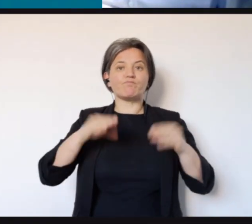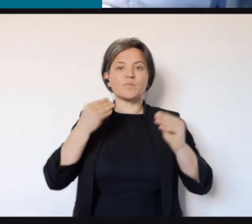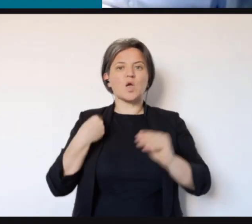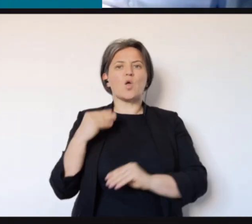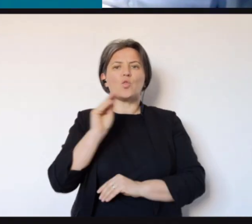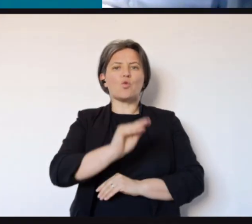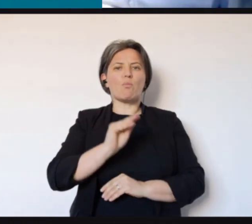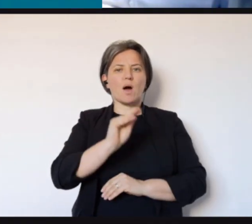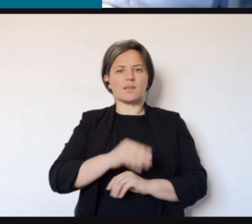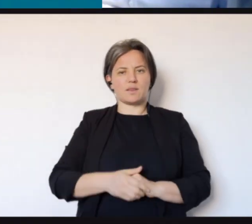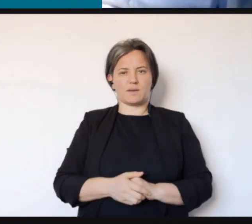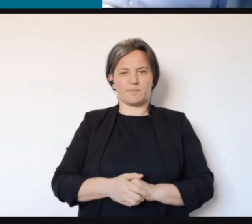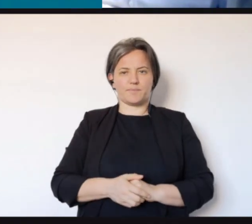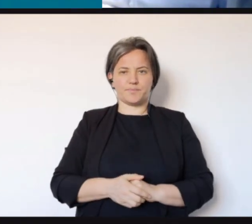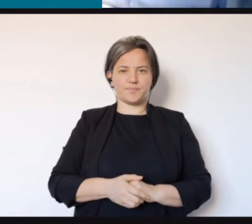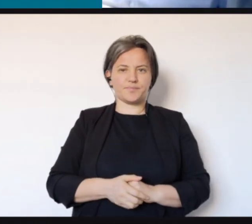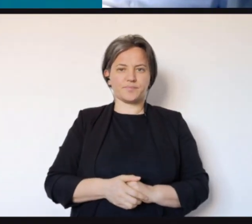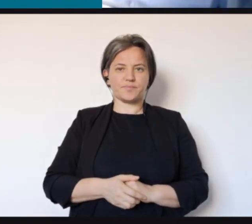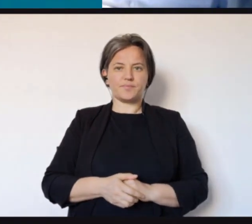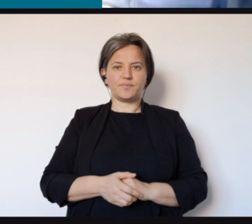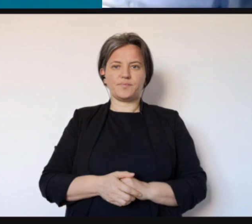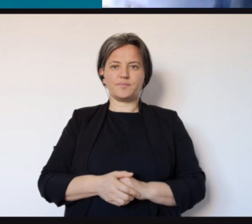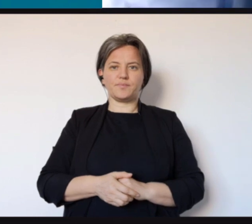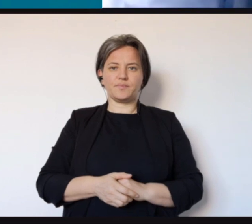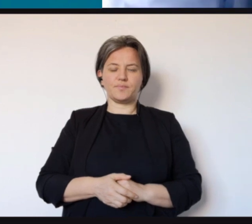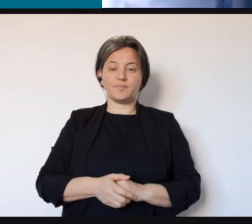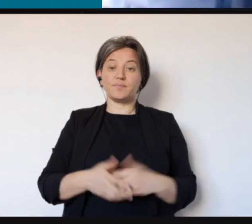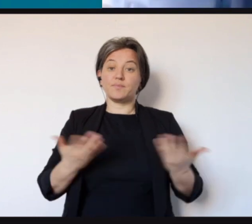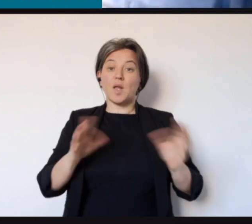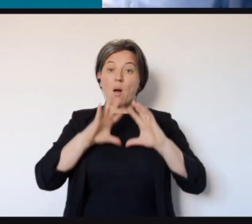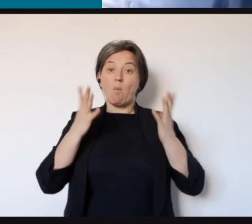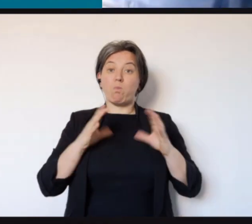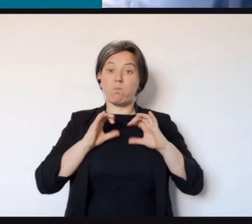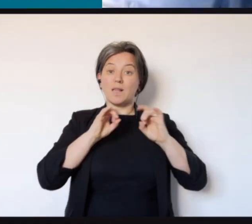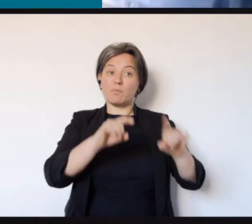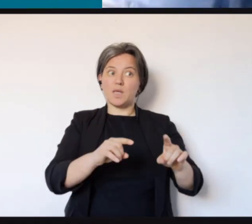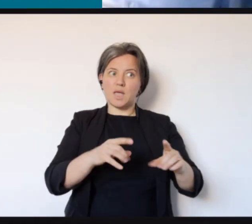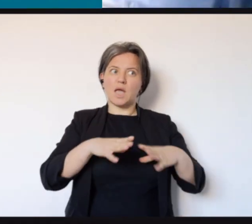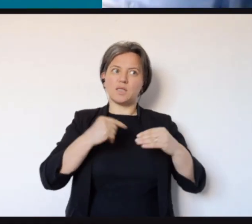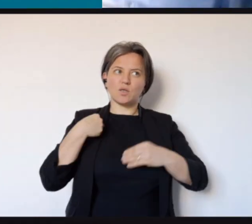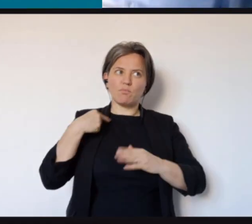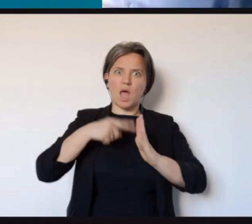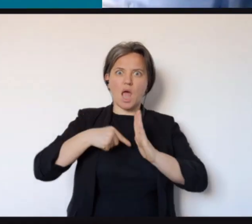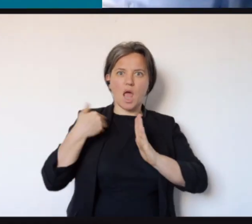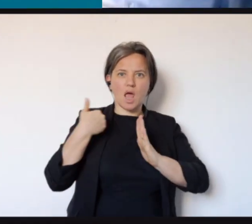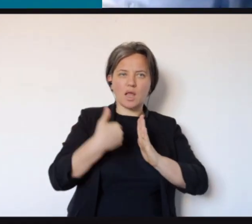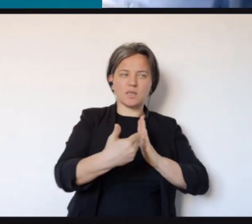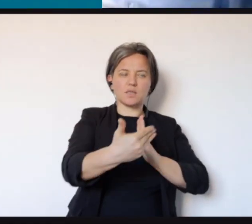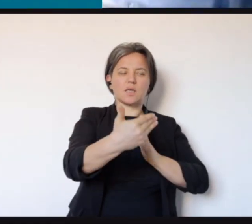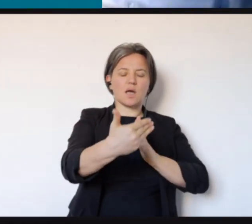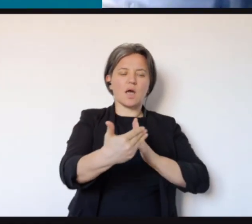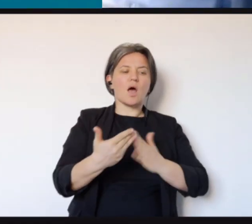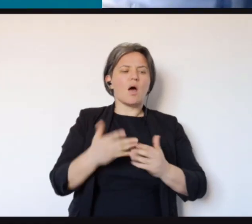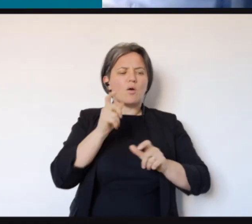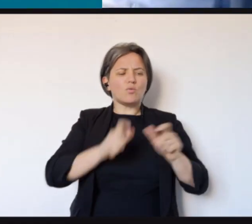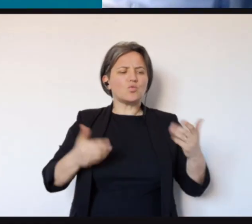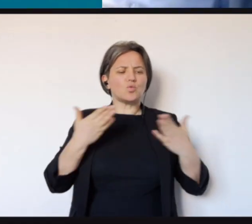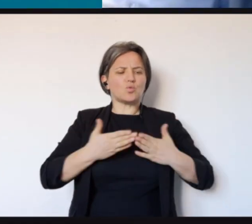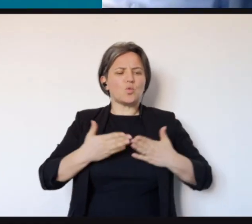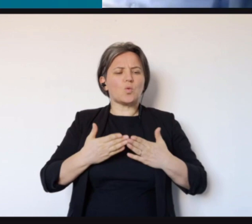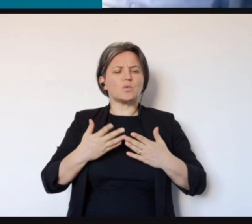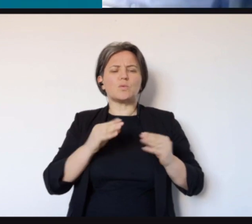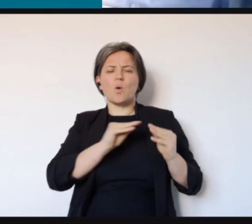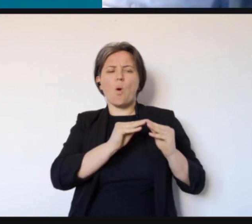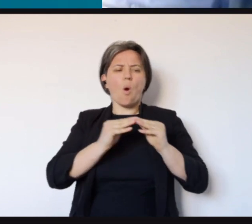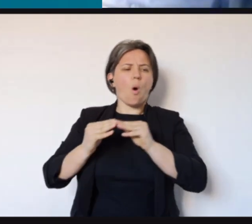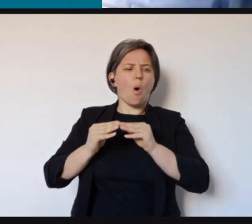Iniziamo la discussione con una domanda per il professor Casavecchia. La pandemia ci accompagna già da qualche mese e